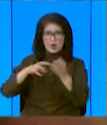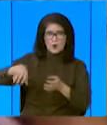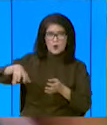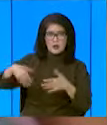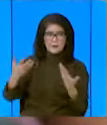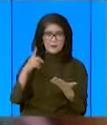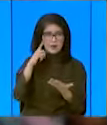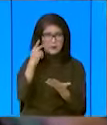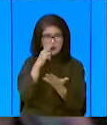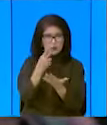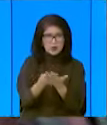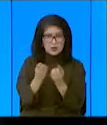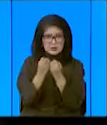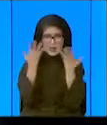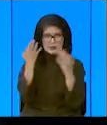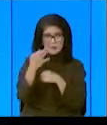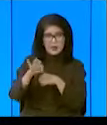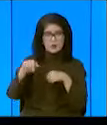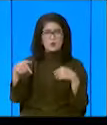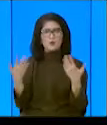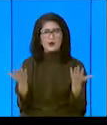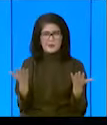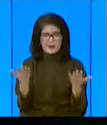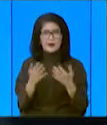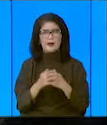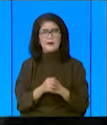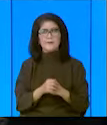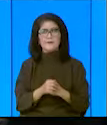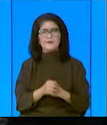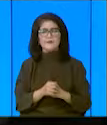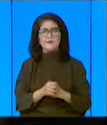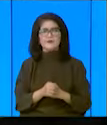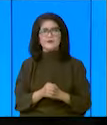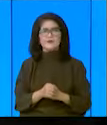bukti-bukti lain yang mengejutkan publik? Dari Jakarta, Tim Liputan melaporkan.